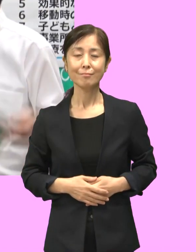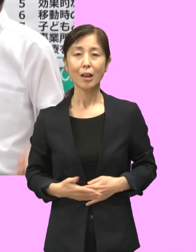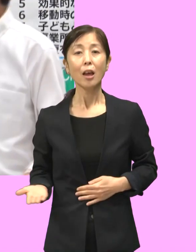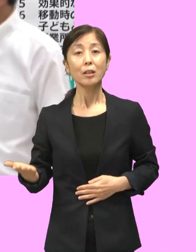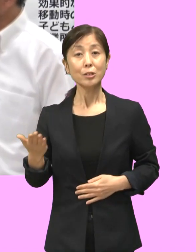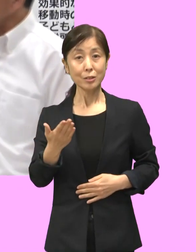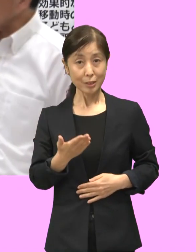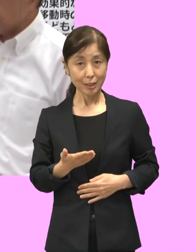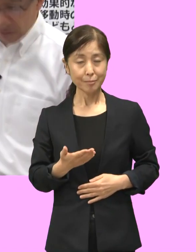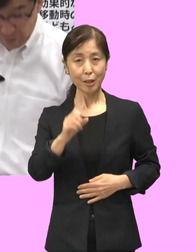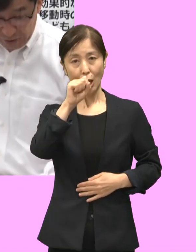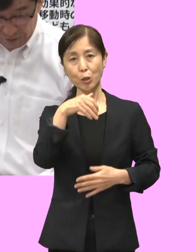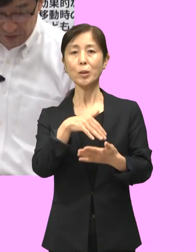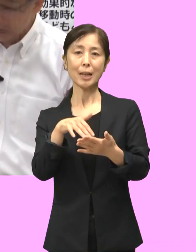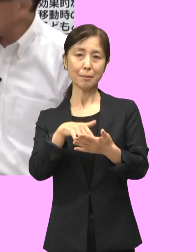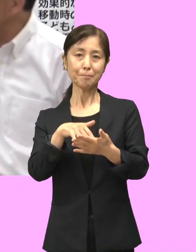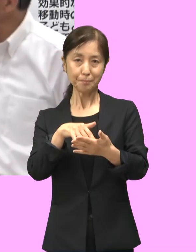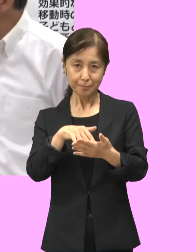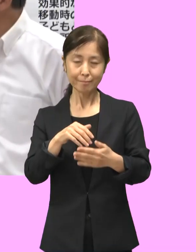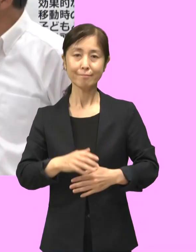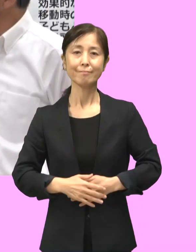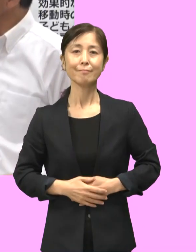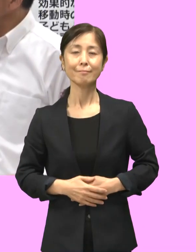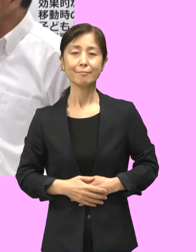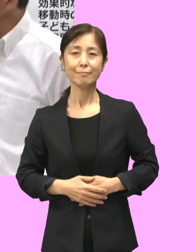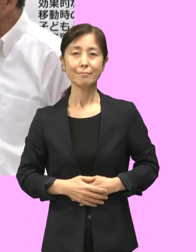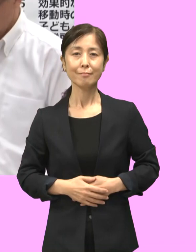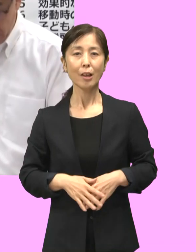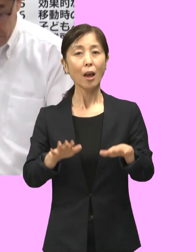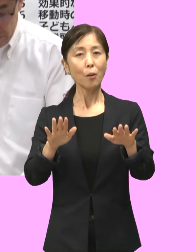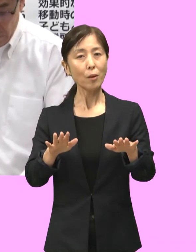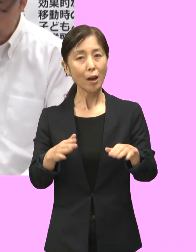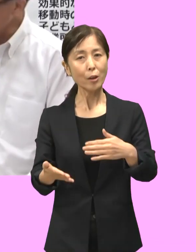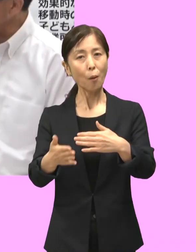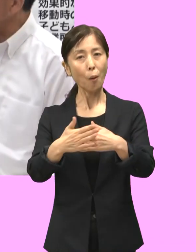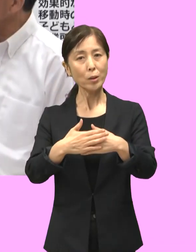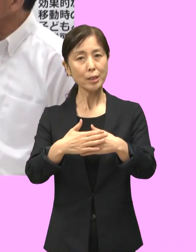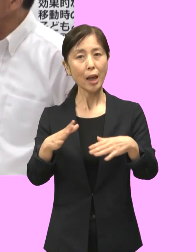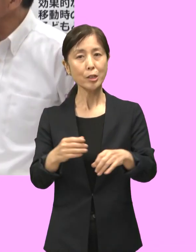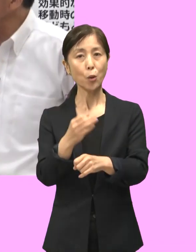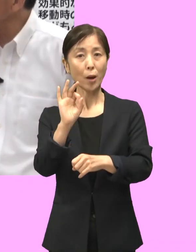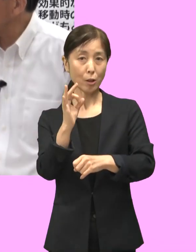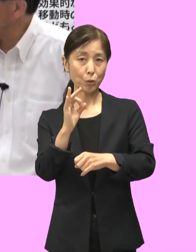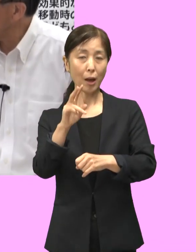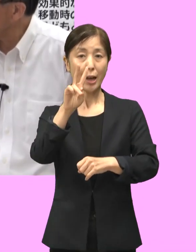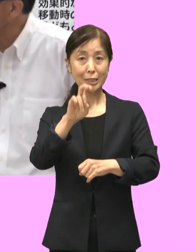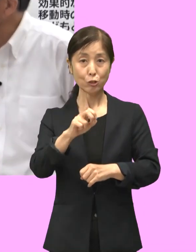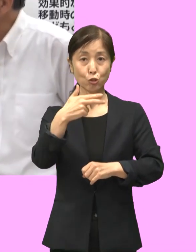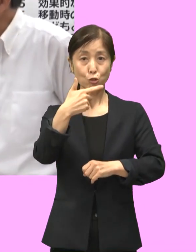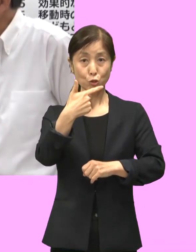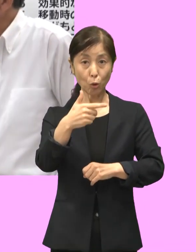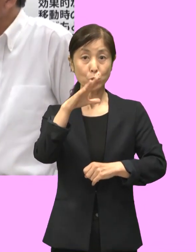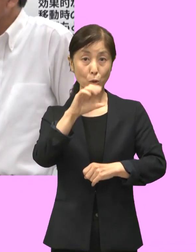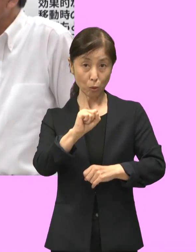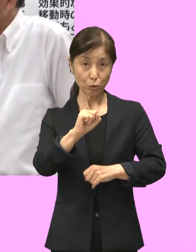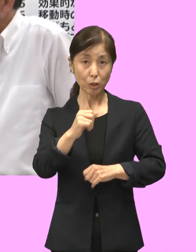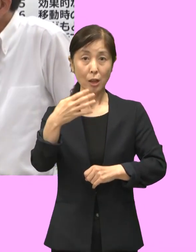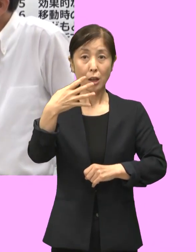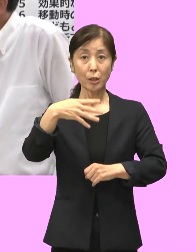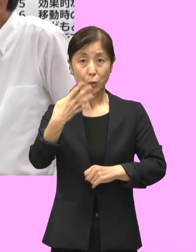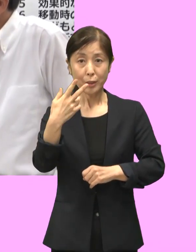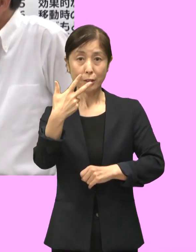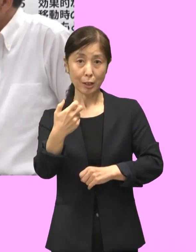続いて予算について申し上げます。今回の補正総額は26億477万